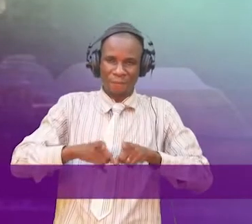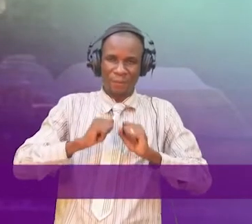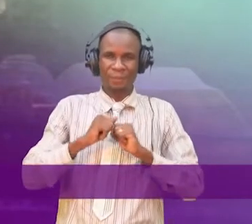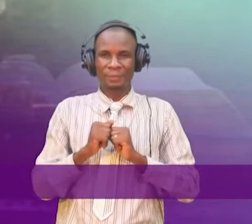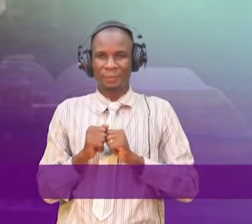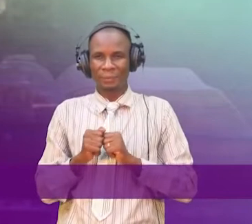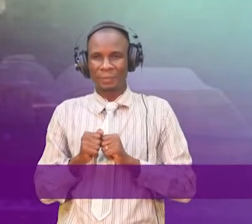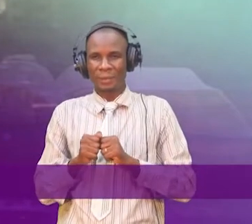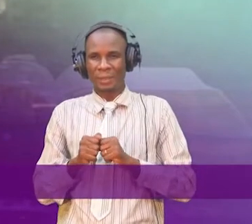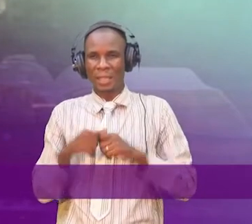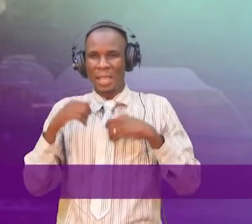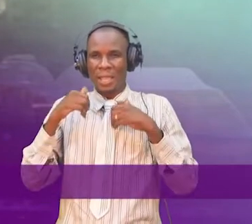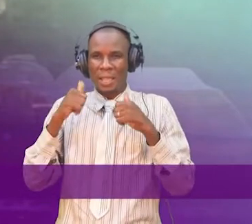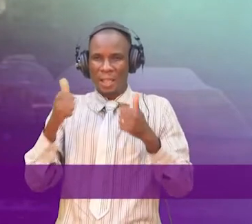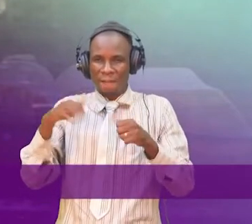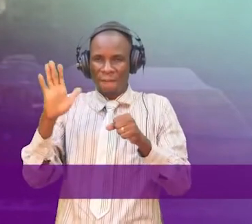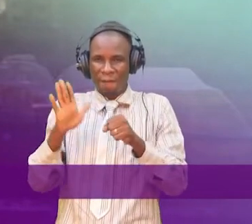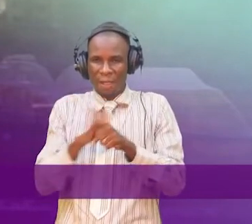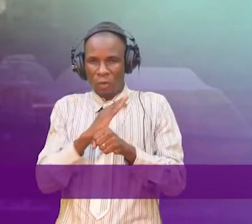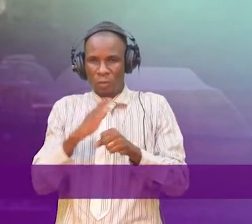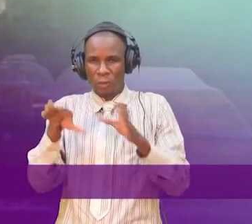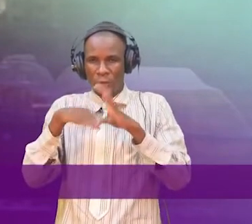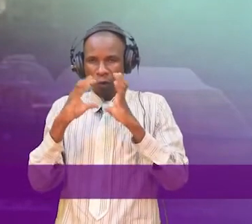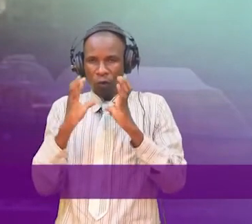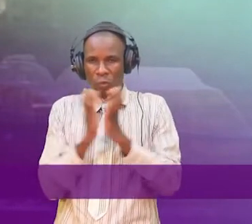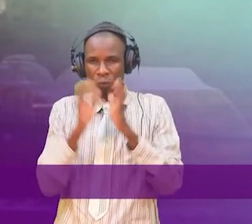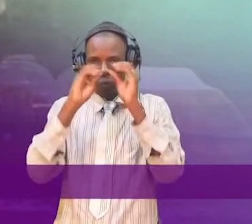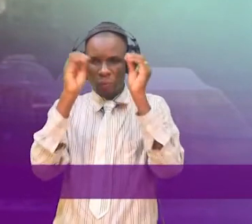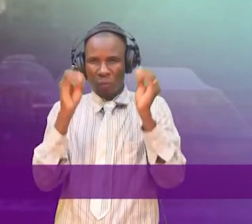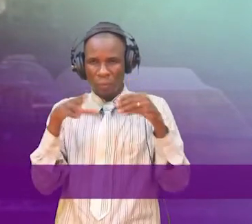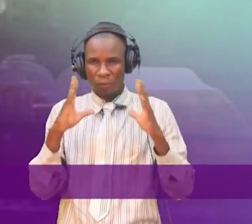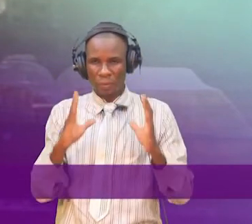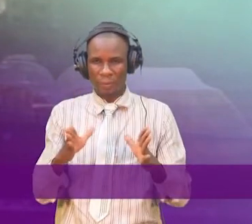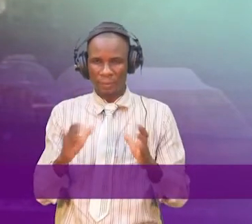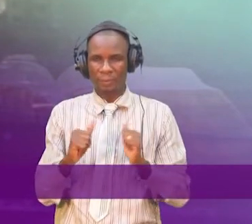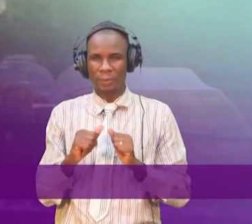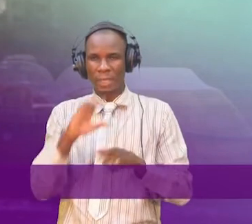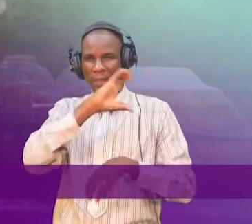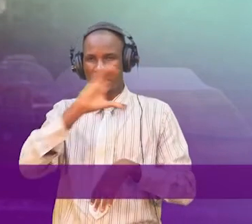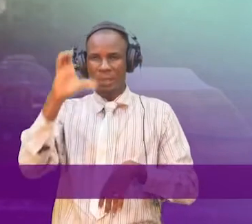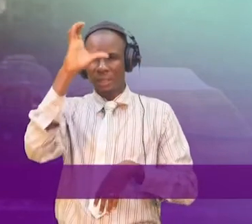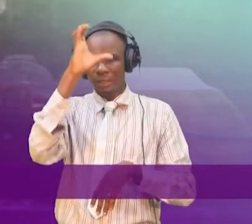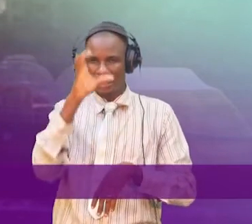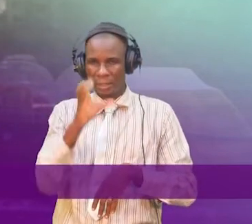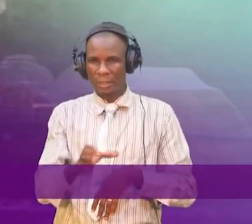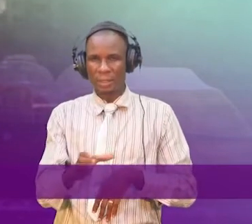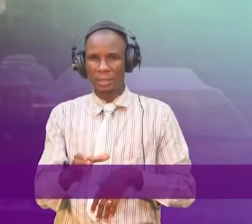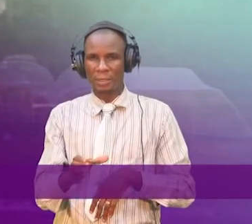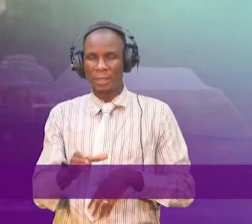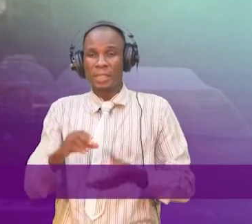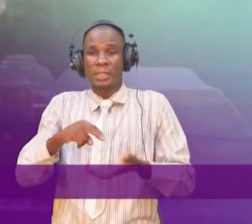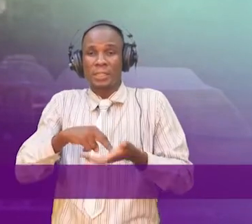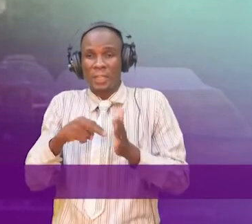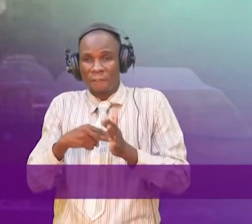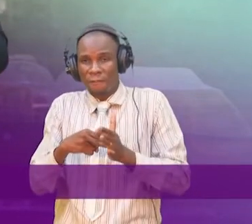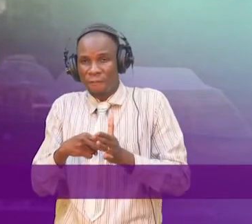Ya liboso ezali pwete liwana Yesu Kristo ezali nde kosala likambo etali lisumu. Likambo